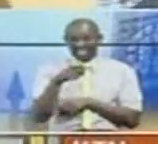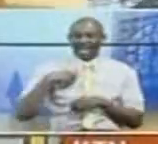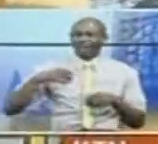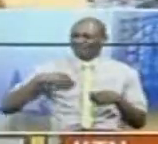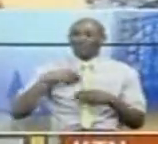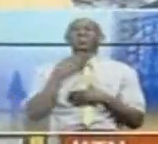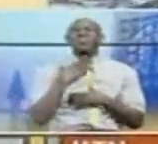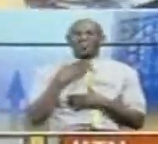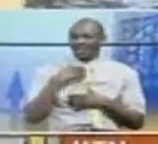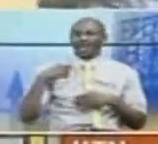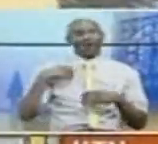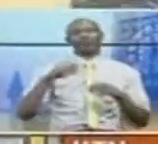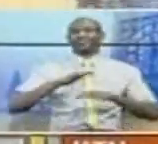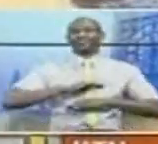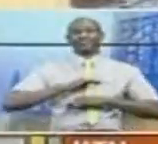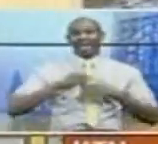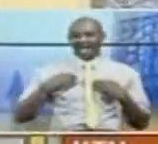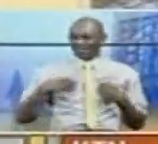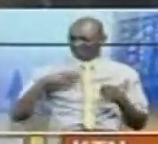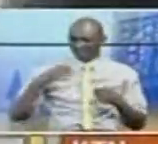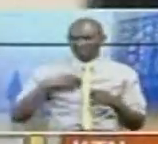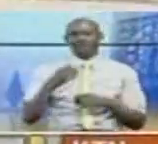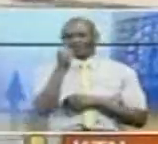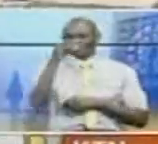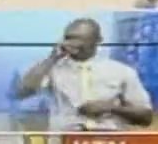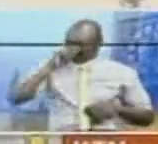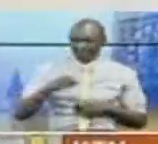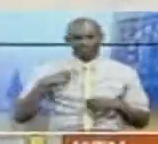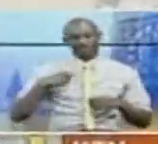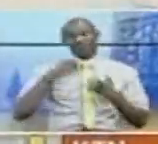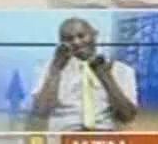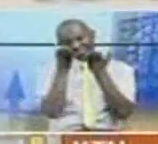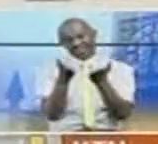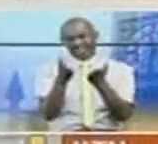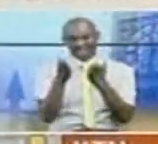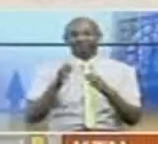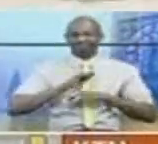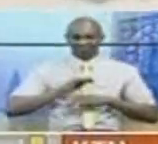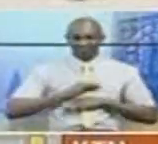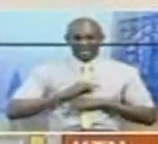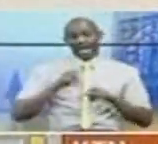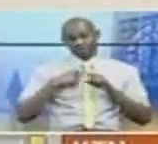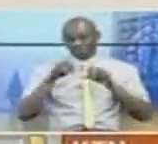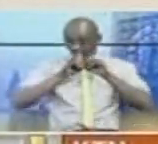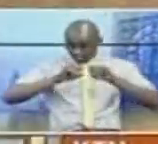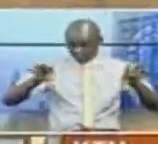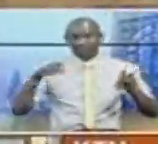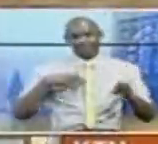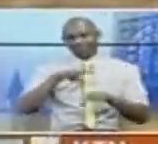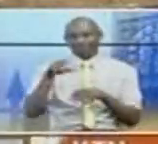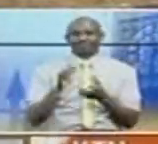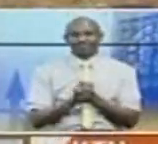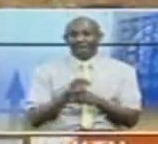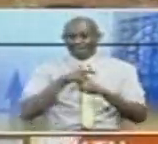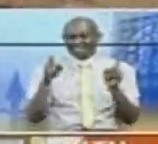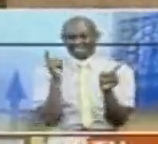siku nyingi. Ni bubujiko la kuwafaidi wenyeji 1050, mradi wa serikali ya kitaifa, vile vile ugatuzi na washikadau. Lakini